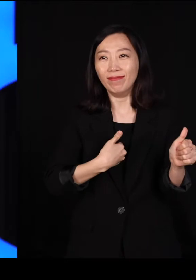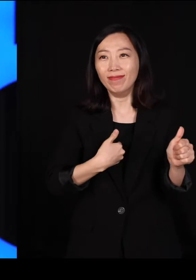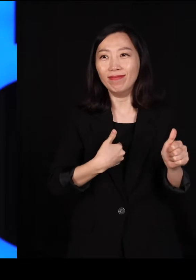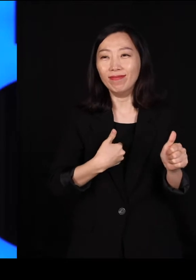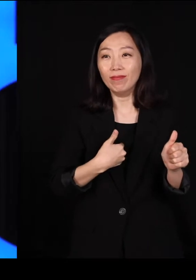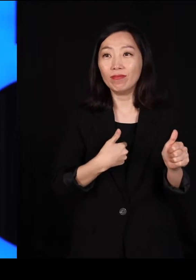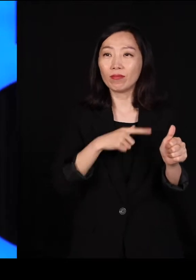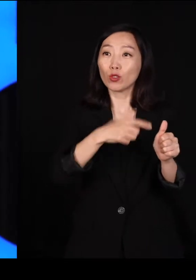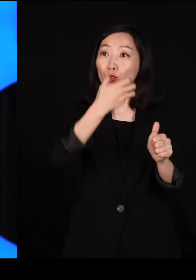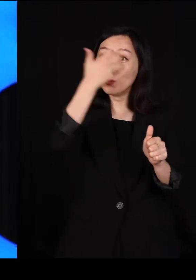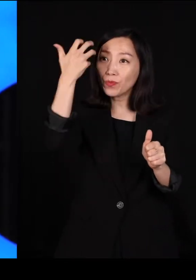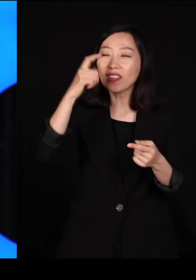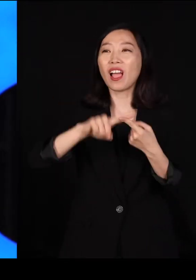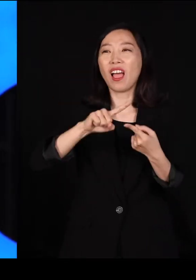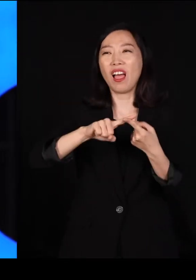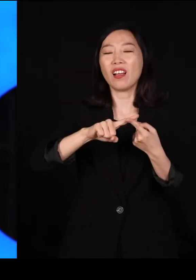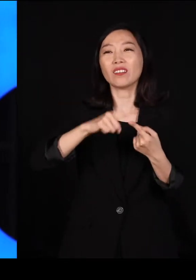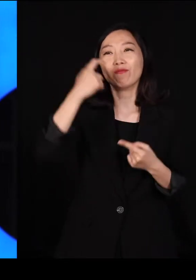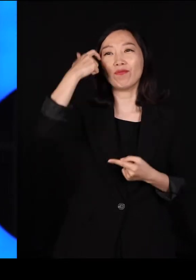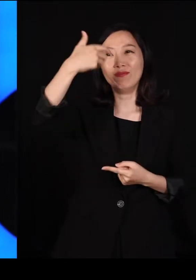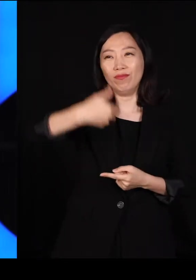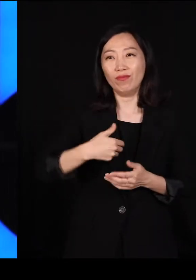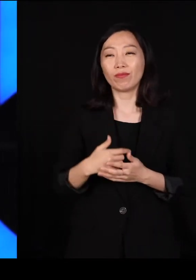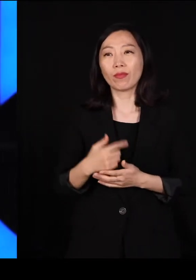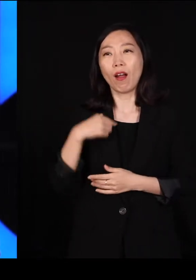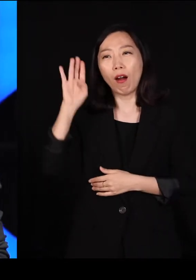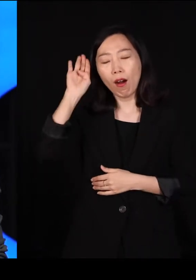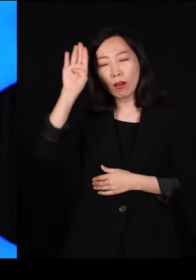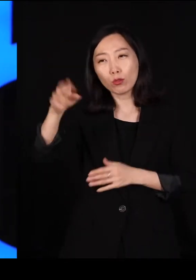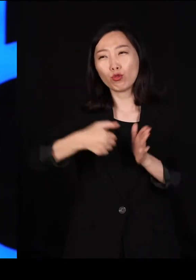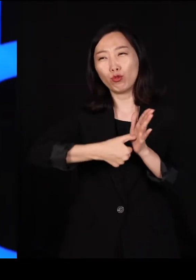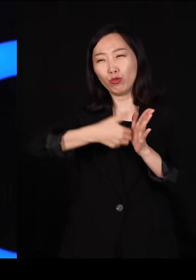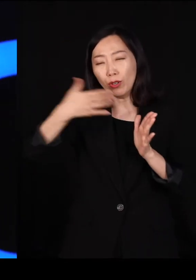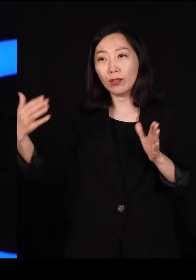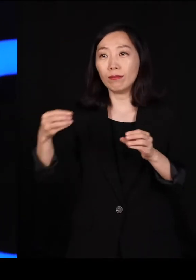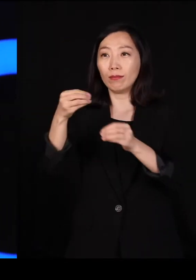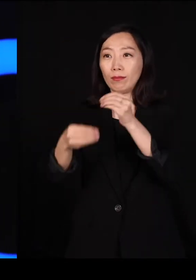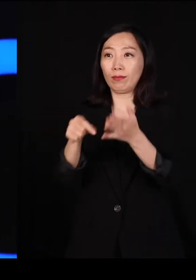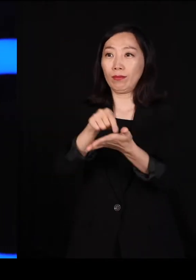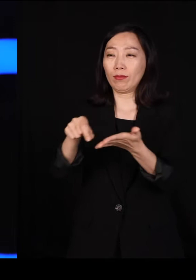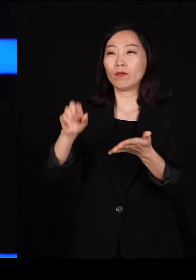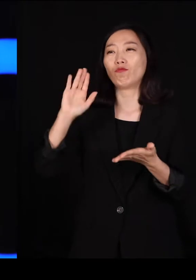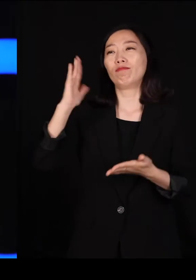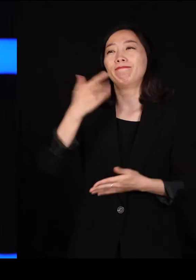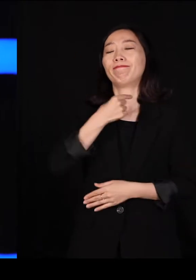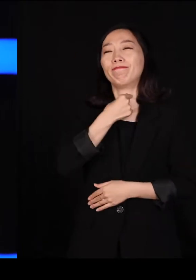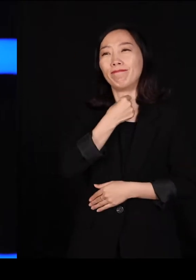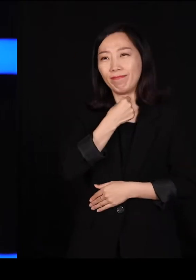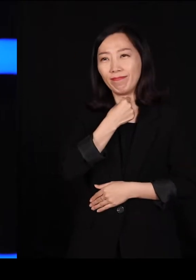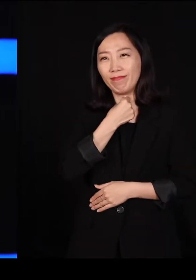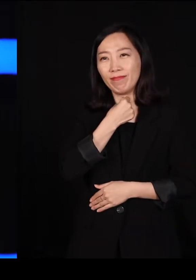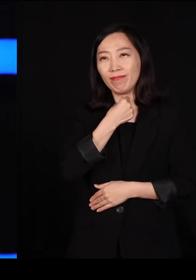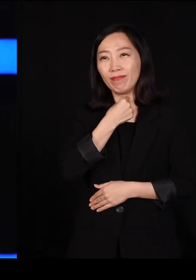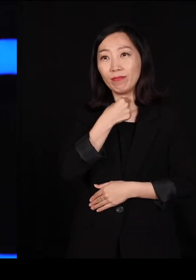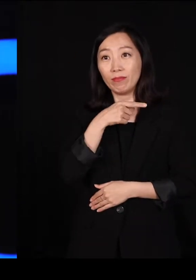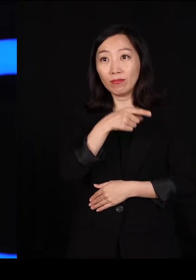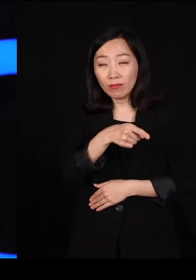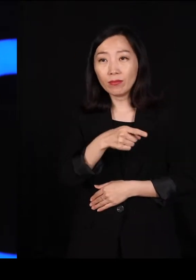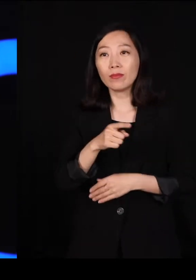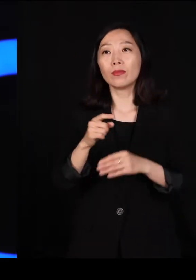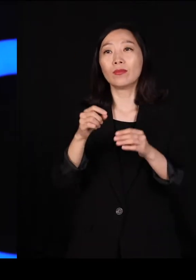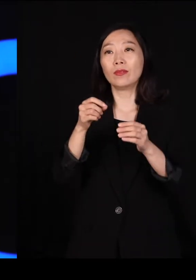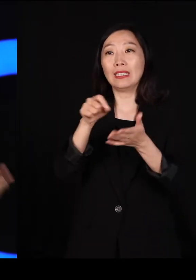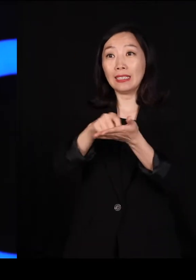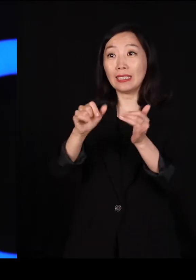그분 꿈 관련된 질문이었죠. 나중에 유명한 소설 작가가 되고 싶다. 그런 작가가 되기